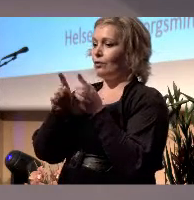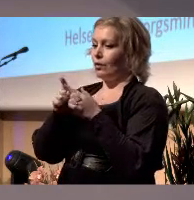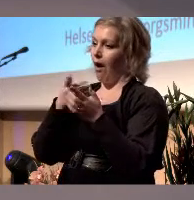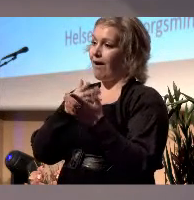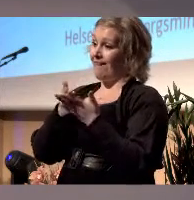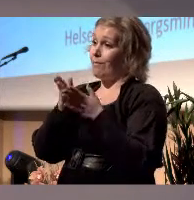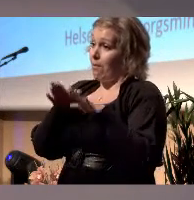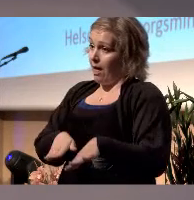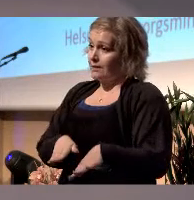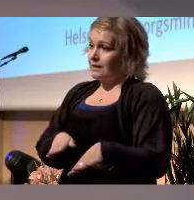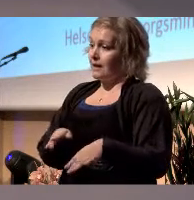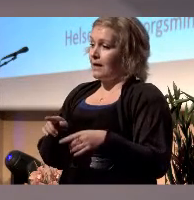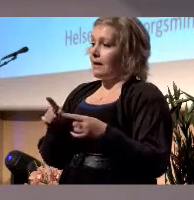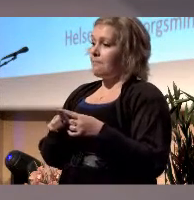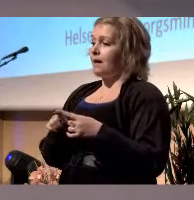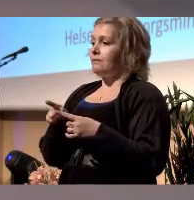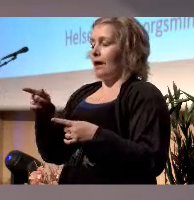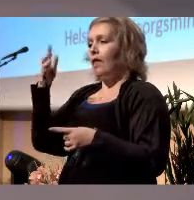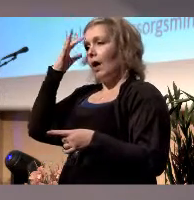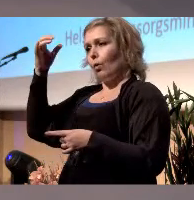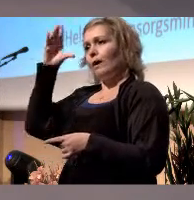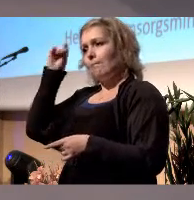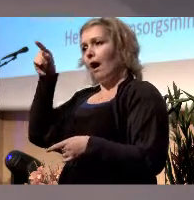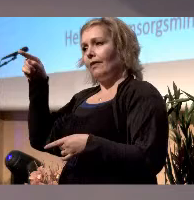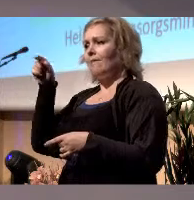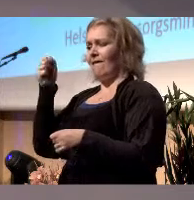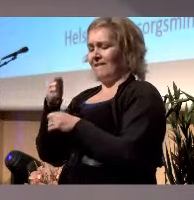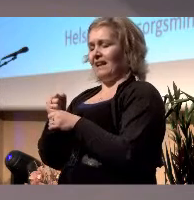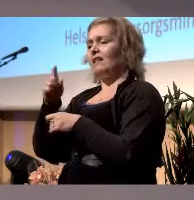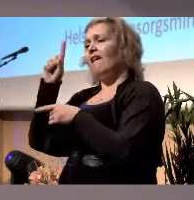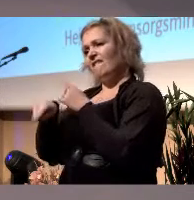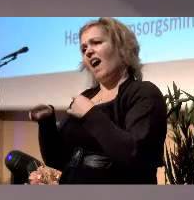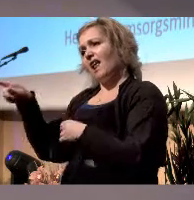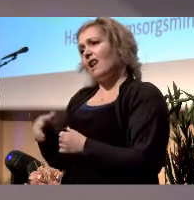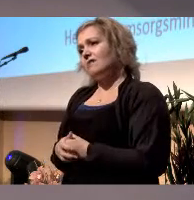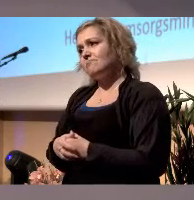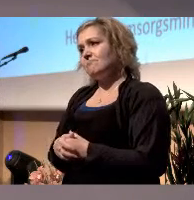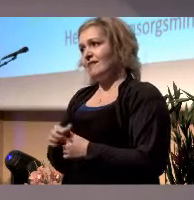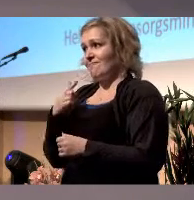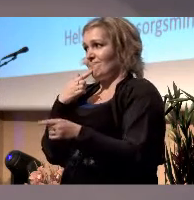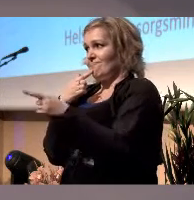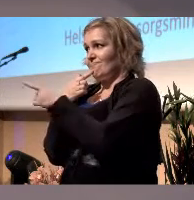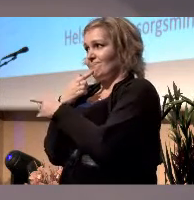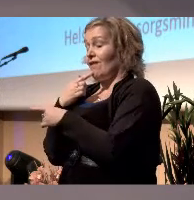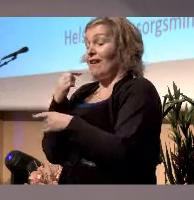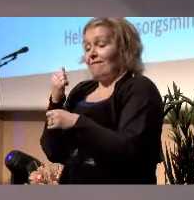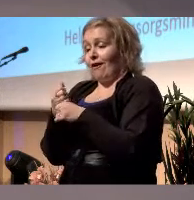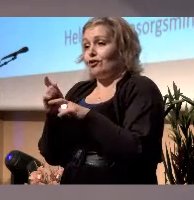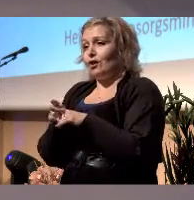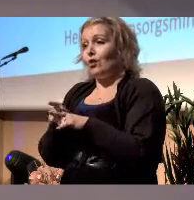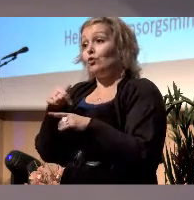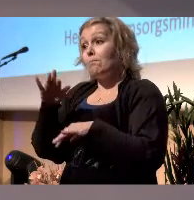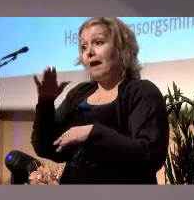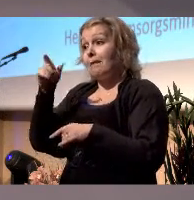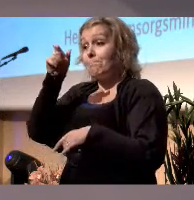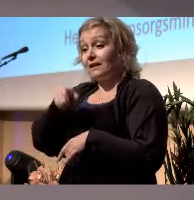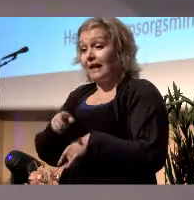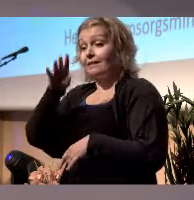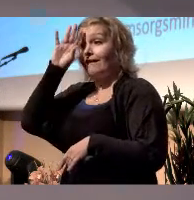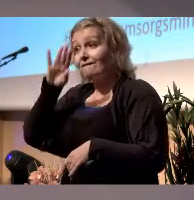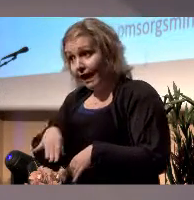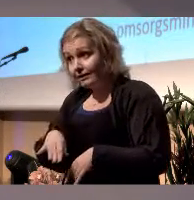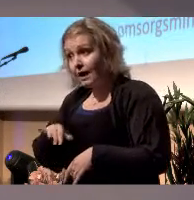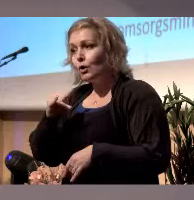plass. Westin en klok mann, men her tar han feil. For det faktisk sånn at jo mer pasienten